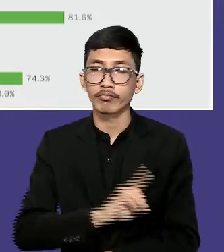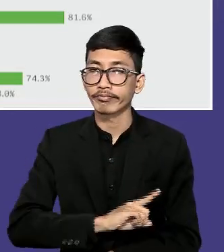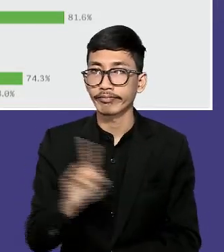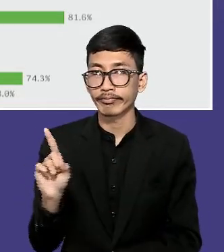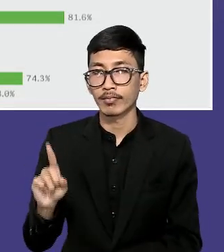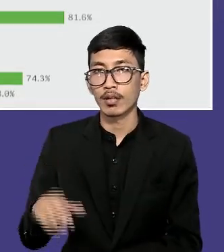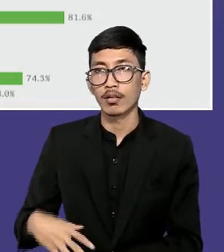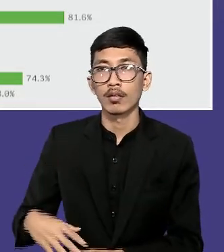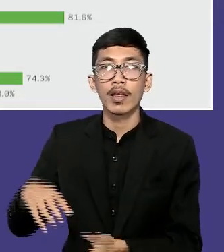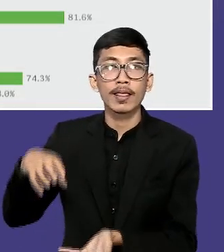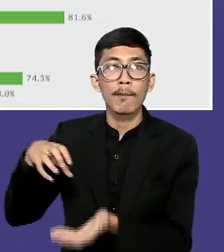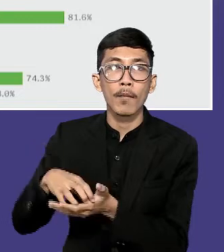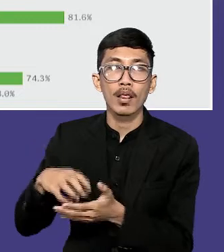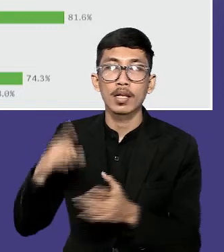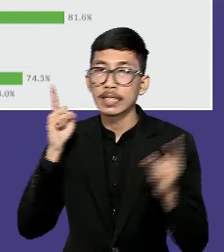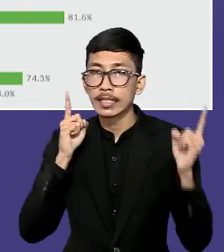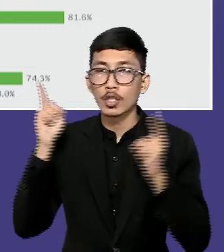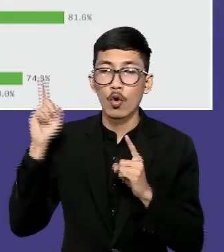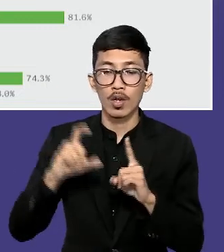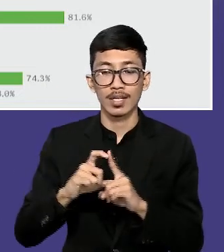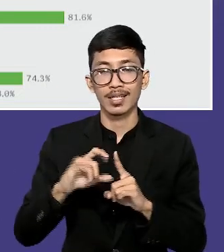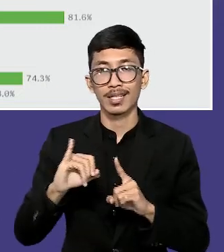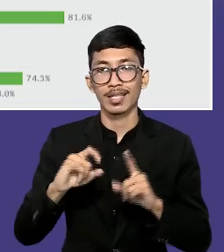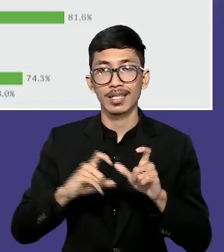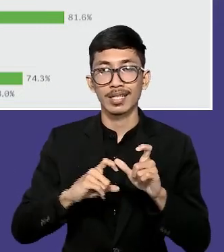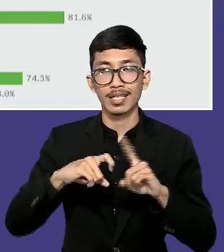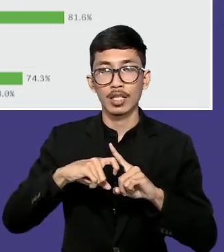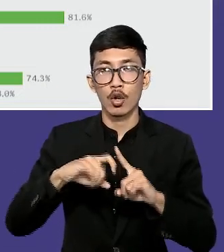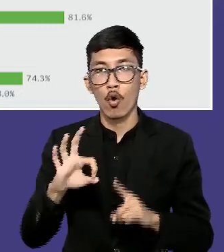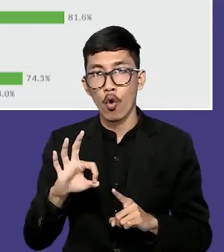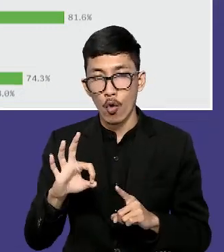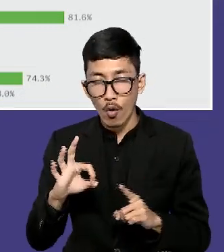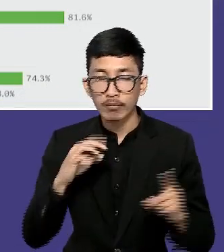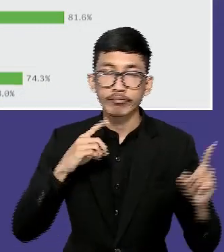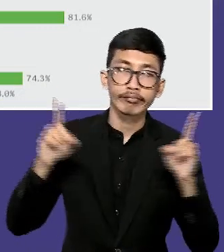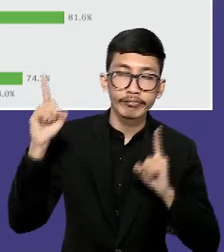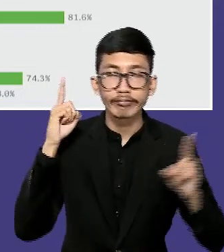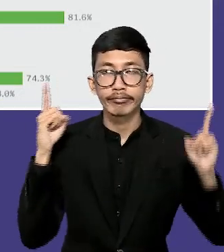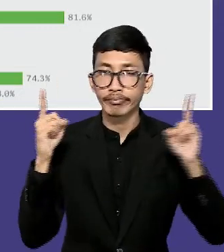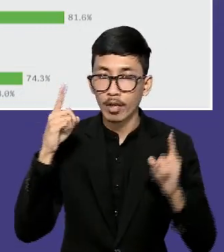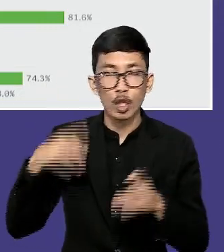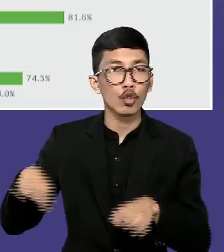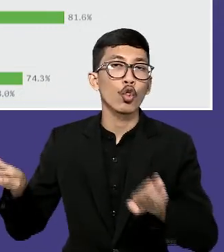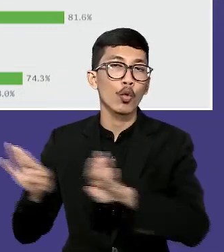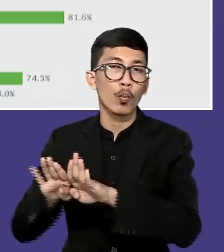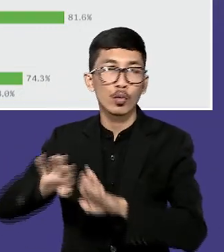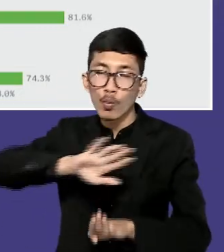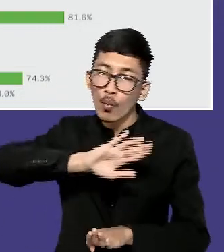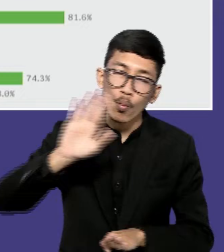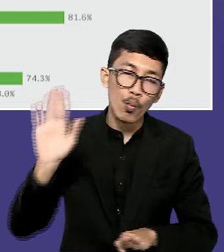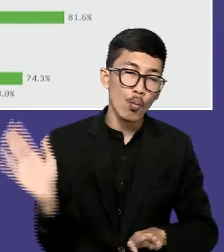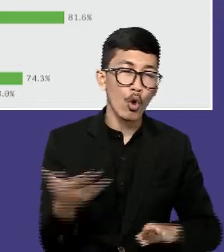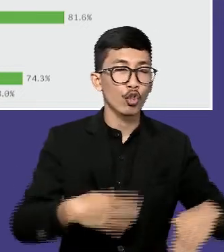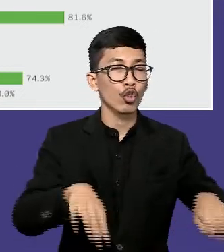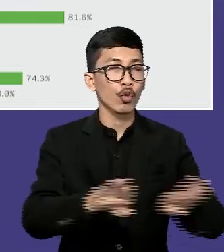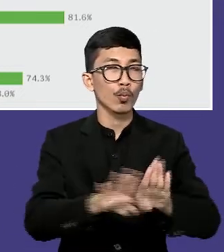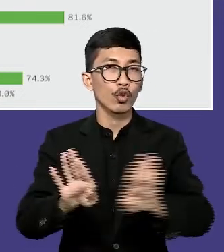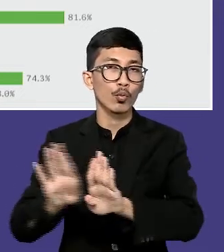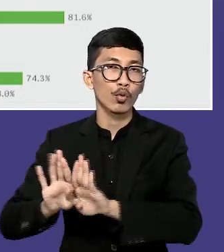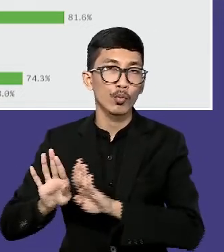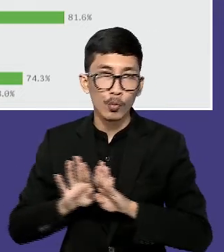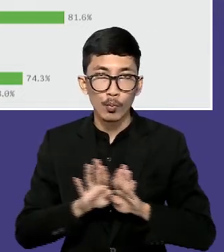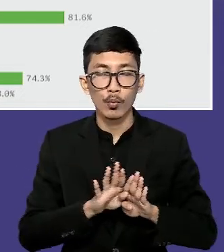from how itu empat hari dalam seminggu sebelumnya itu sifatnya nya bukan kewajiban mau bekerja di rumah atau pekerja di kantor